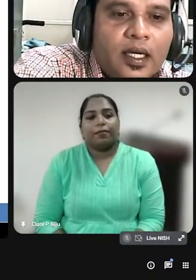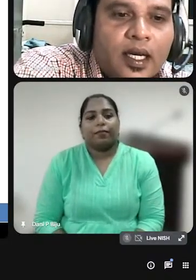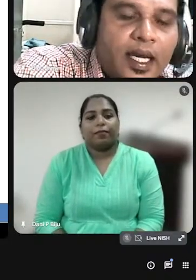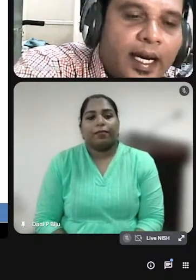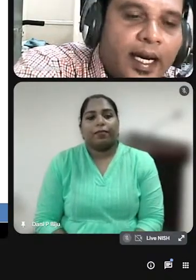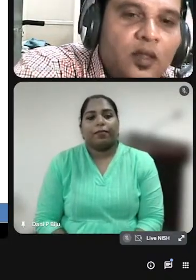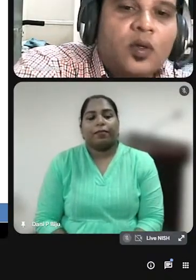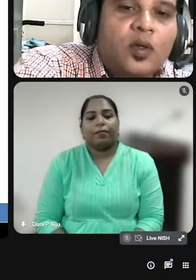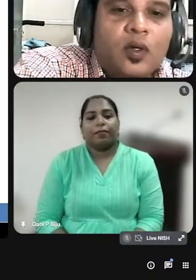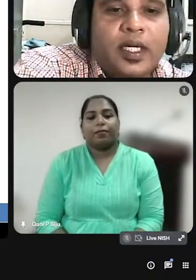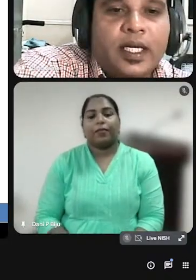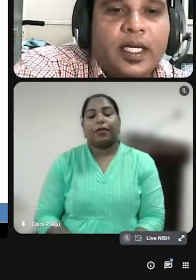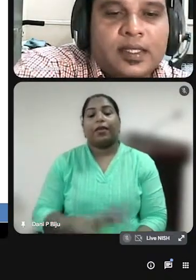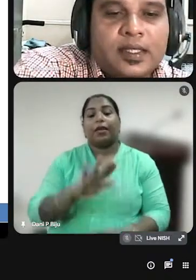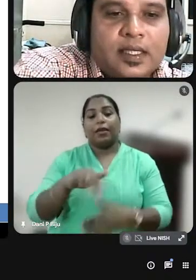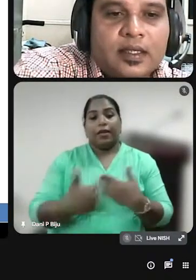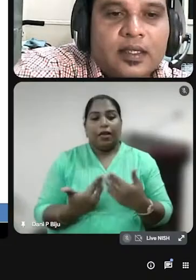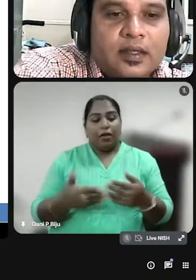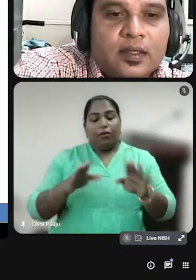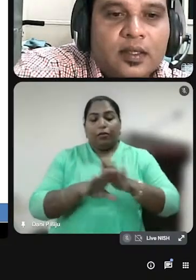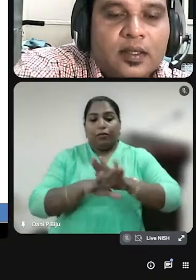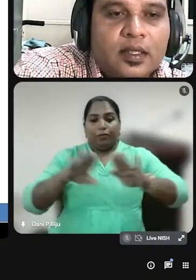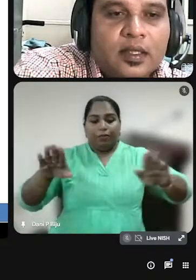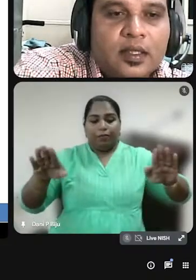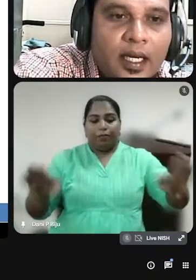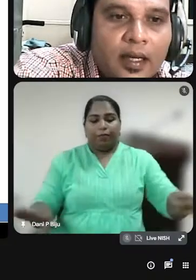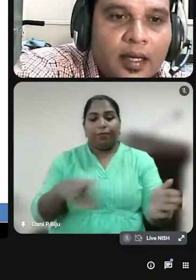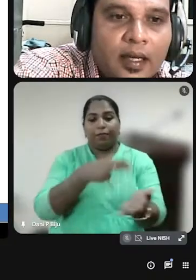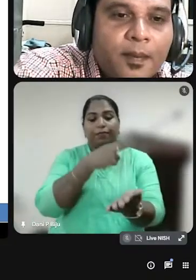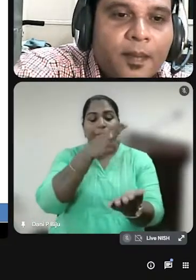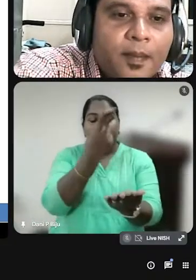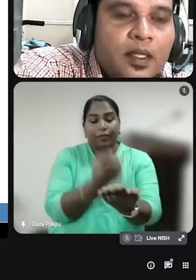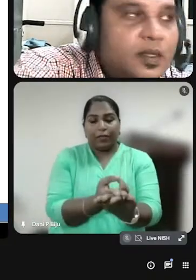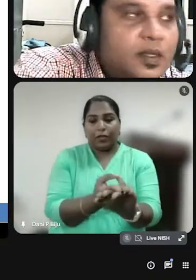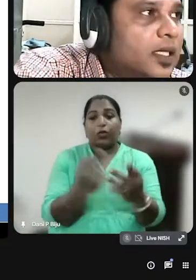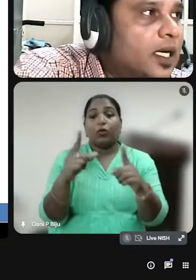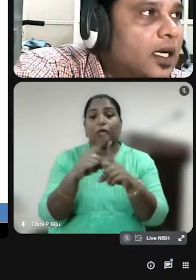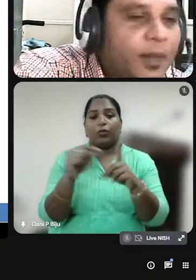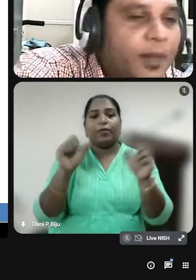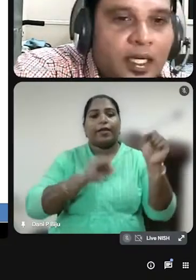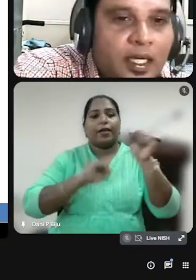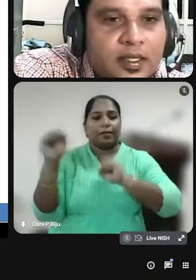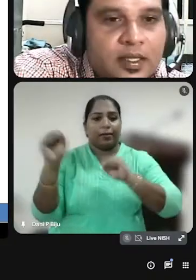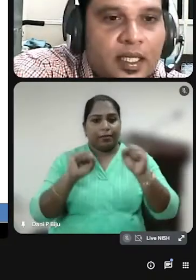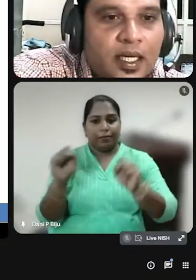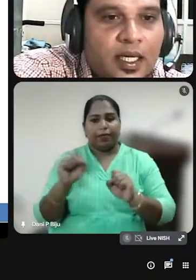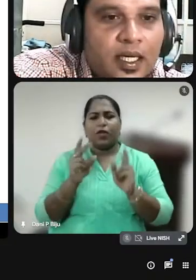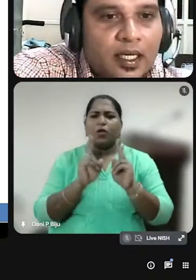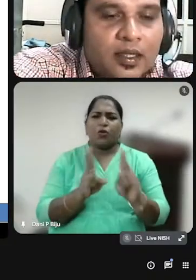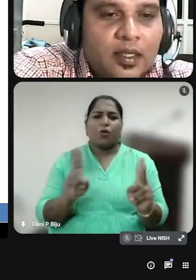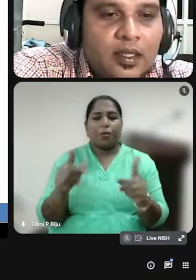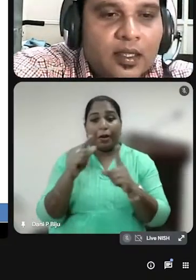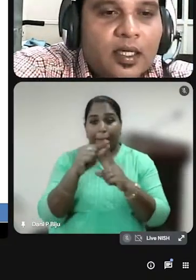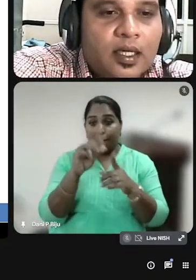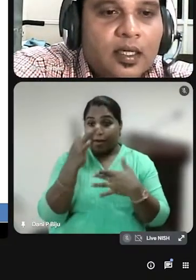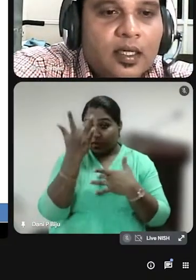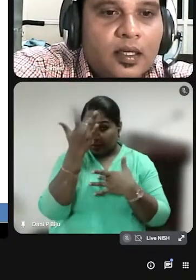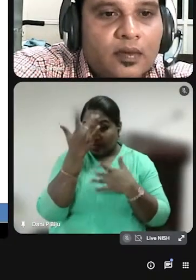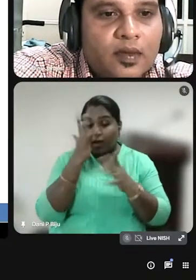ഇനി കിടന്നുകൊണ്ടുള്ള കുറെ എക്സസൈസ് നമുക്കെല്ലാം അറിയാം. സാധാരണ പാർക്കിൻസൺസ് ആൾക്കാർക്ക്